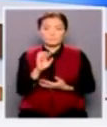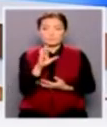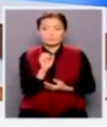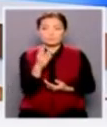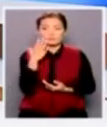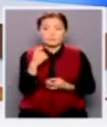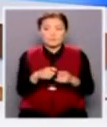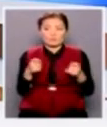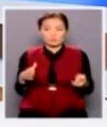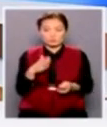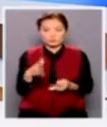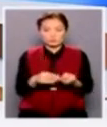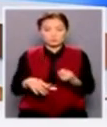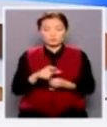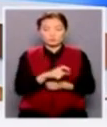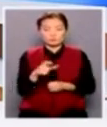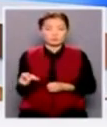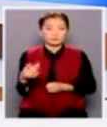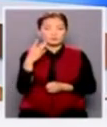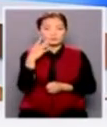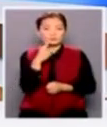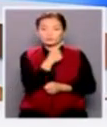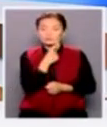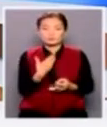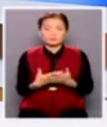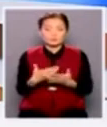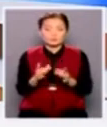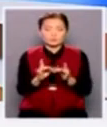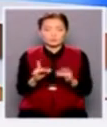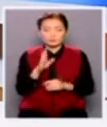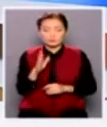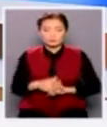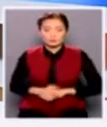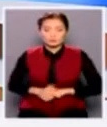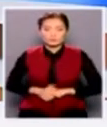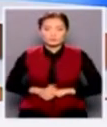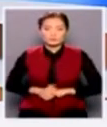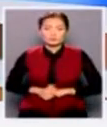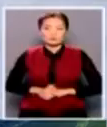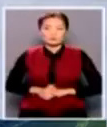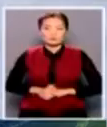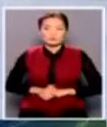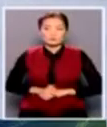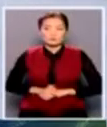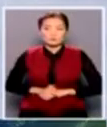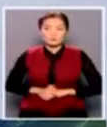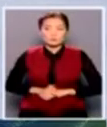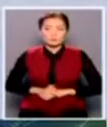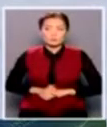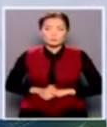қашан орнатылады? Жергілікті тұрғындардың оған көзқарасы қандай? Қымбатта ерғызы біліп келді.